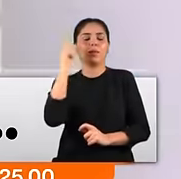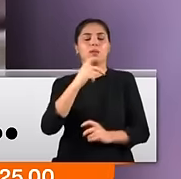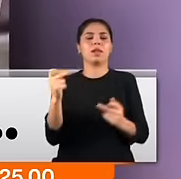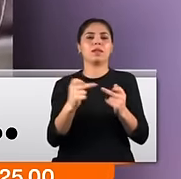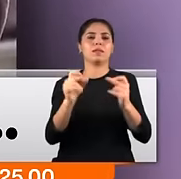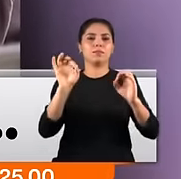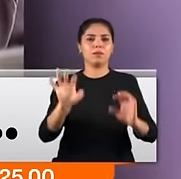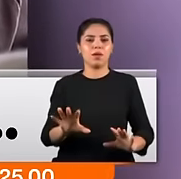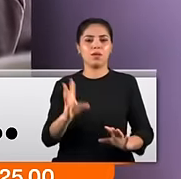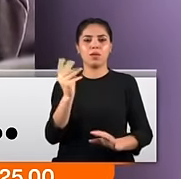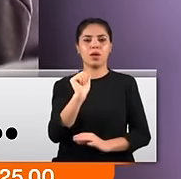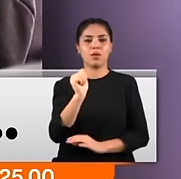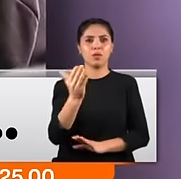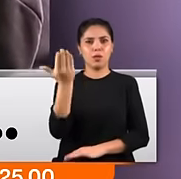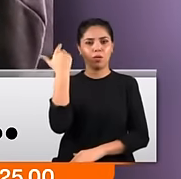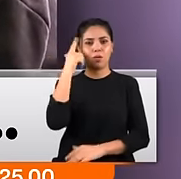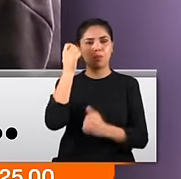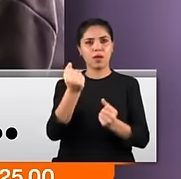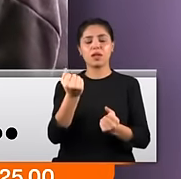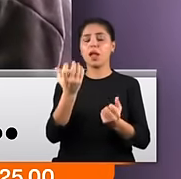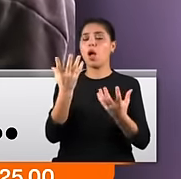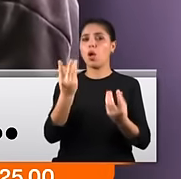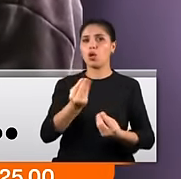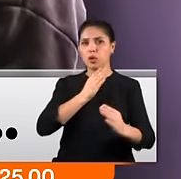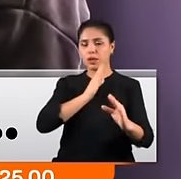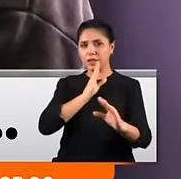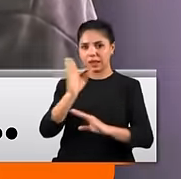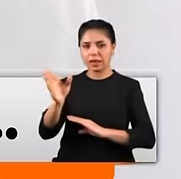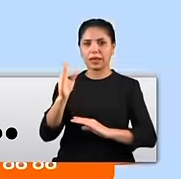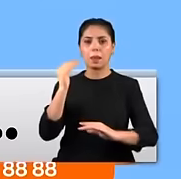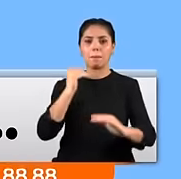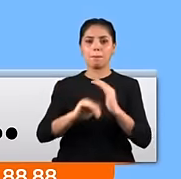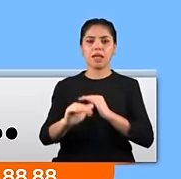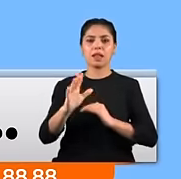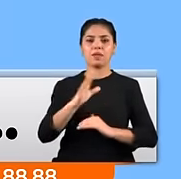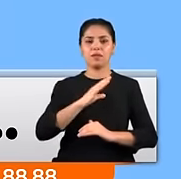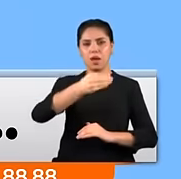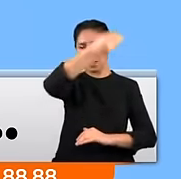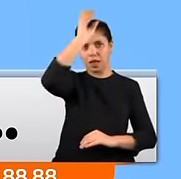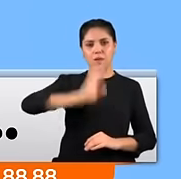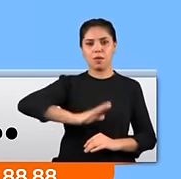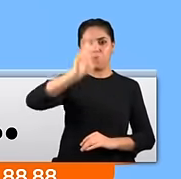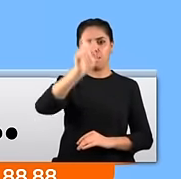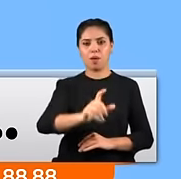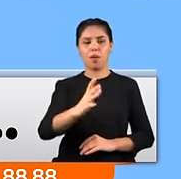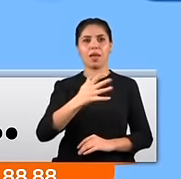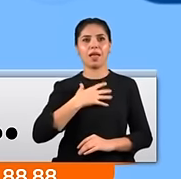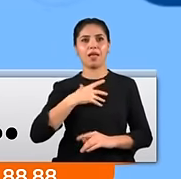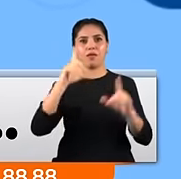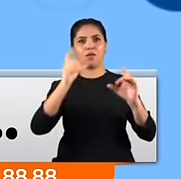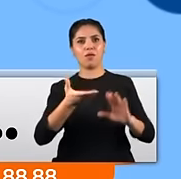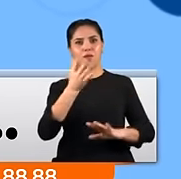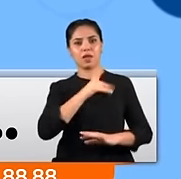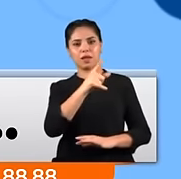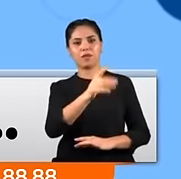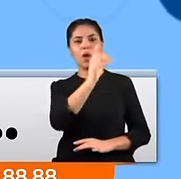Birkaç gün önce birlikte gittikleri bir taziye ziyaretinde yine mesaj dolu kareleri seçtiler. İmamoğlu ön planda olduğu fotoğraf karesiyle Özel'i